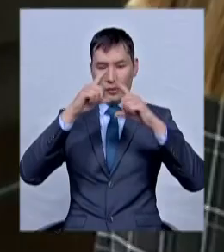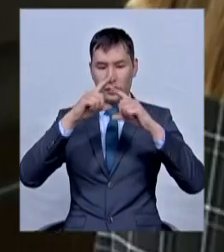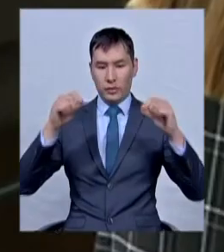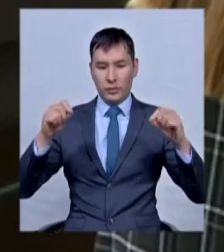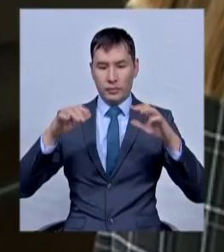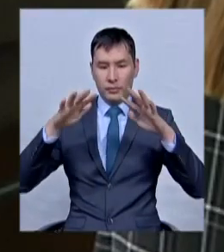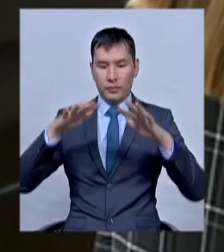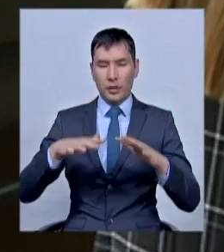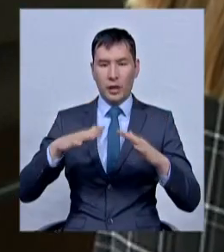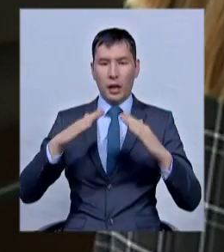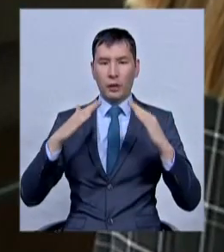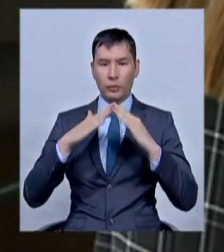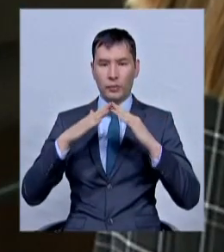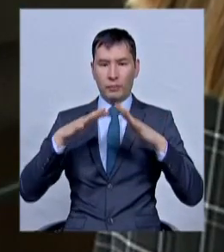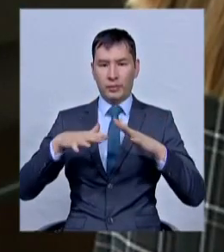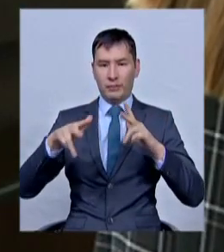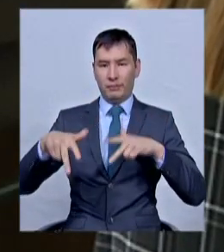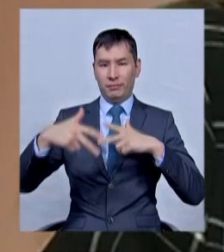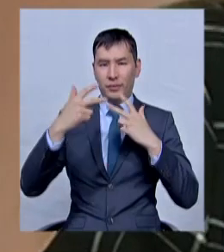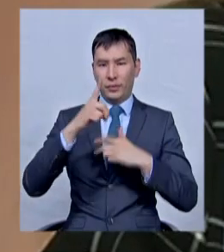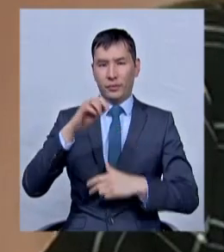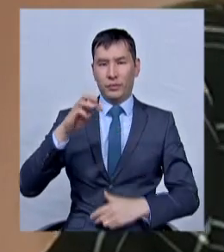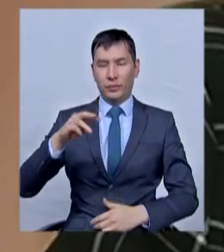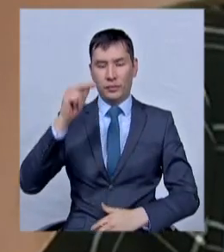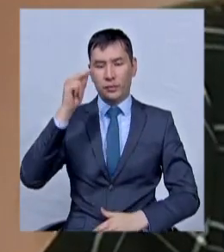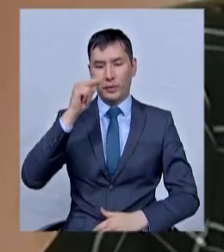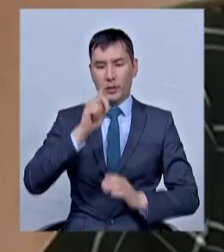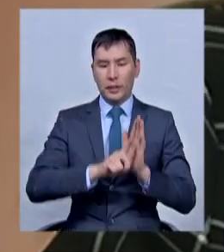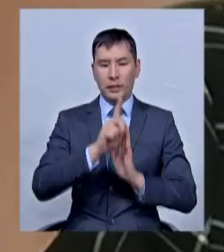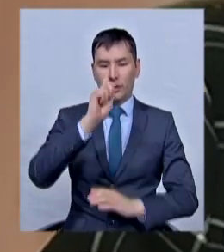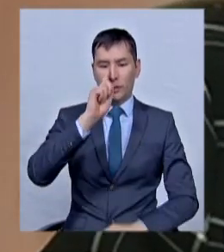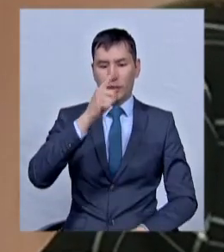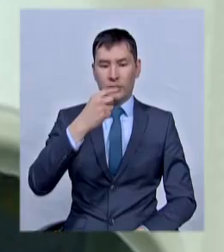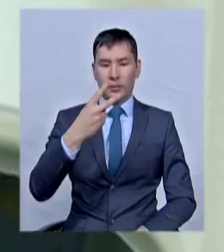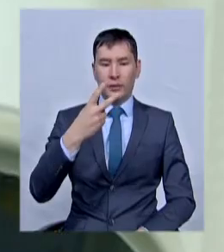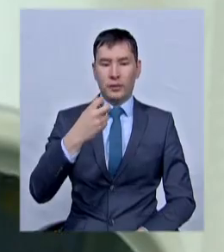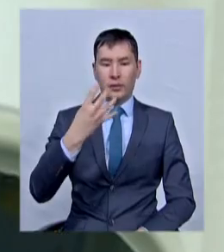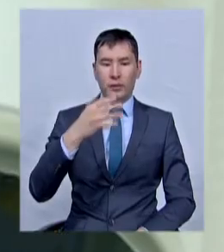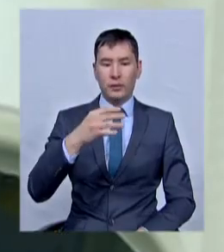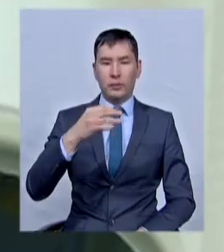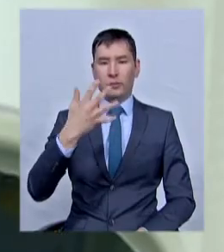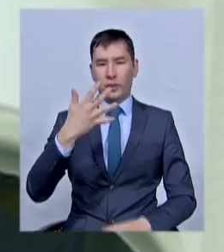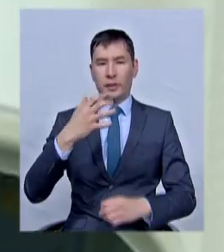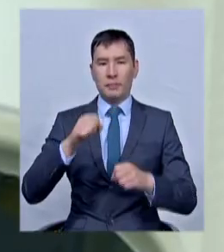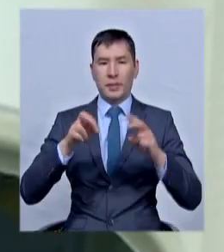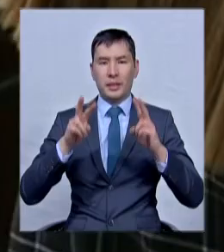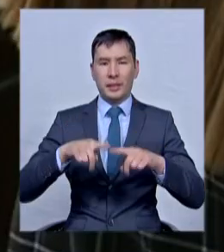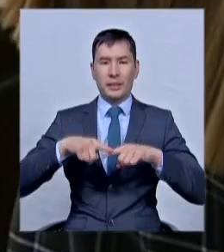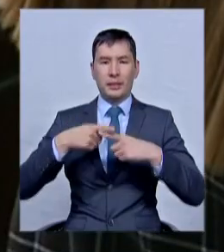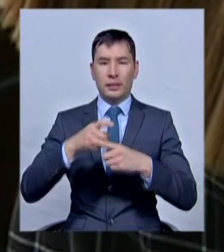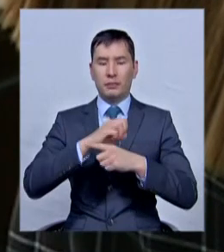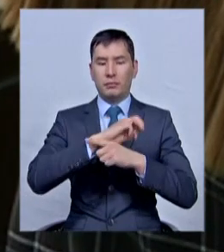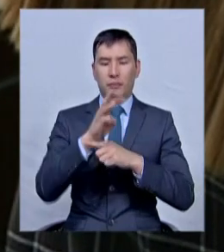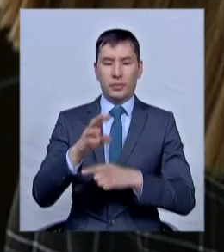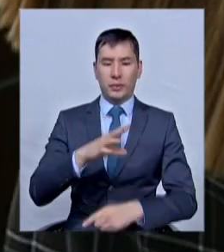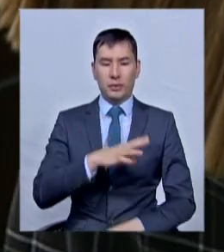беру жүйесі де қарқынды түрде жүзеге асырылып жатыр. Оқу жылының басында 245 бала арнайы техникамен қамтамасыз етілді. Ал